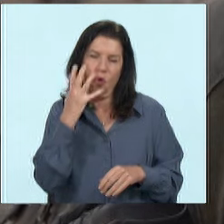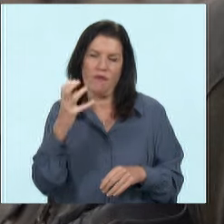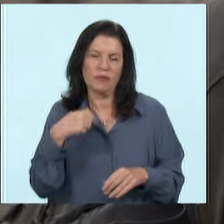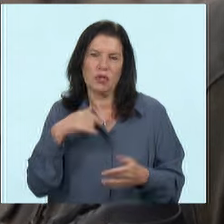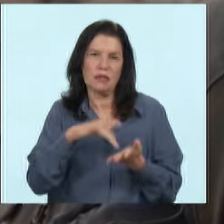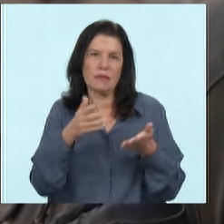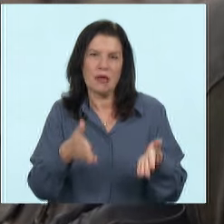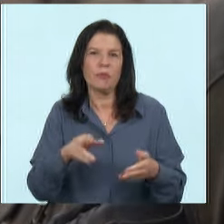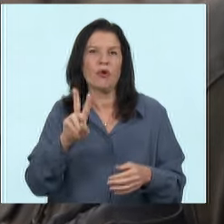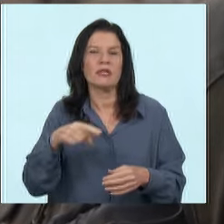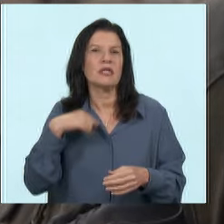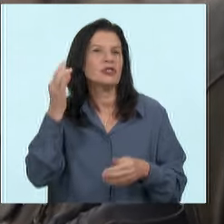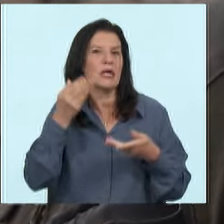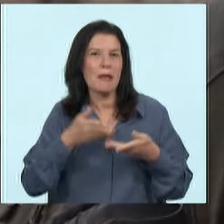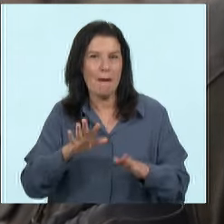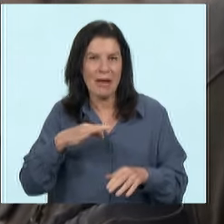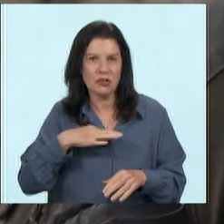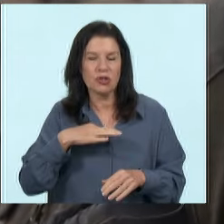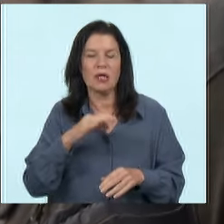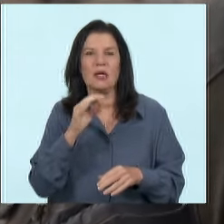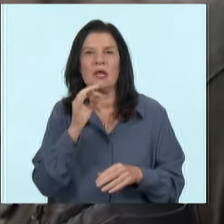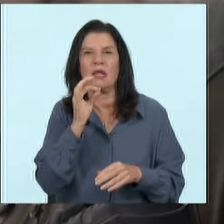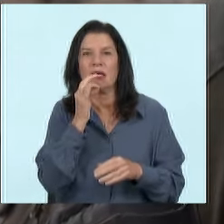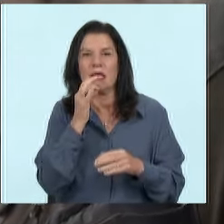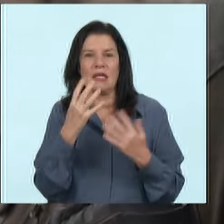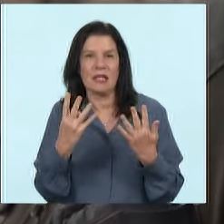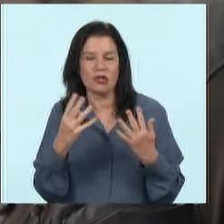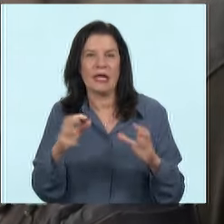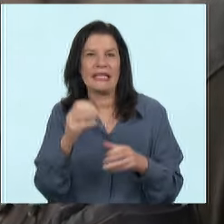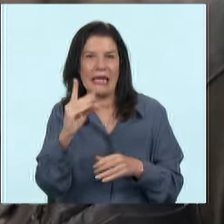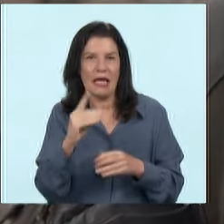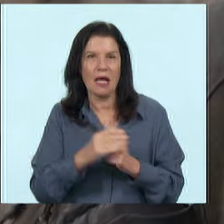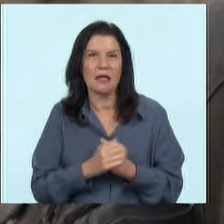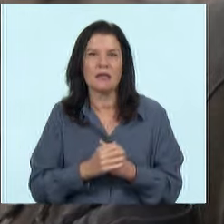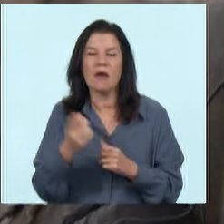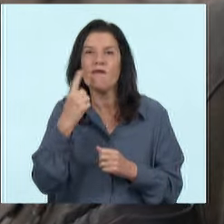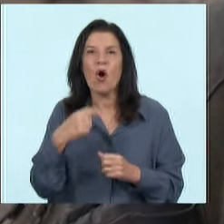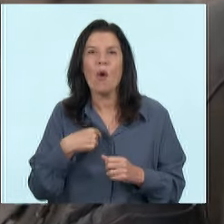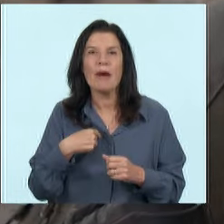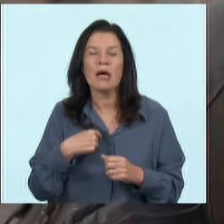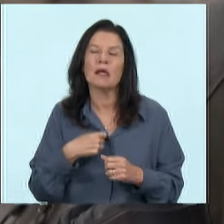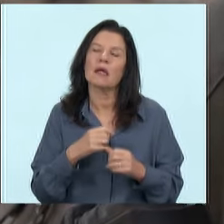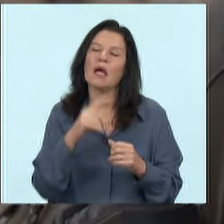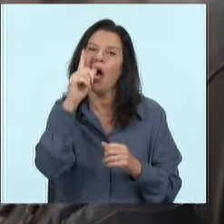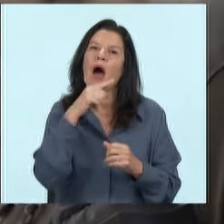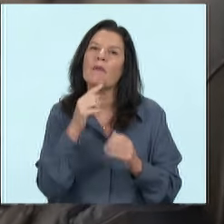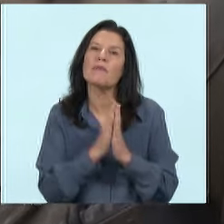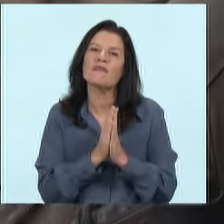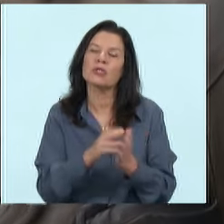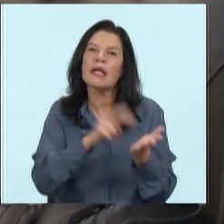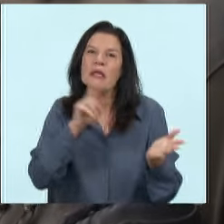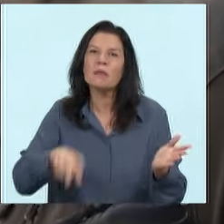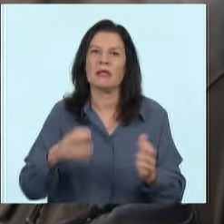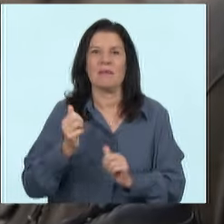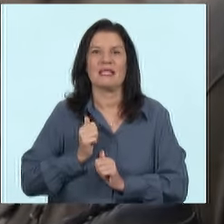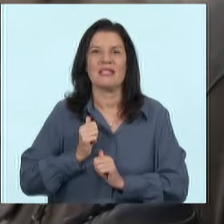יש לי בת שקוראים לה גילי בכיתה ד' וכשאני יוצא מהבית היא עומדת בדלת ואומרת לי, אבא תתפטר מהצבא. היא מתה שאני... כן, זו הבדיחה שלי